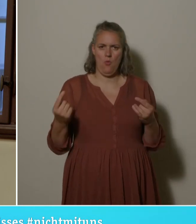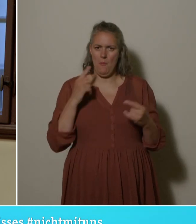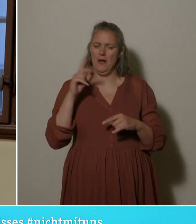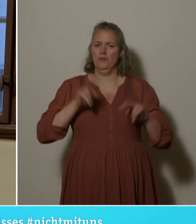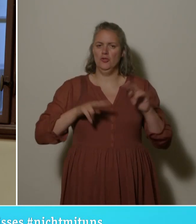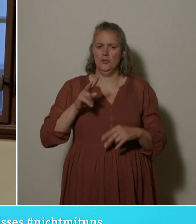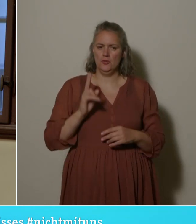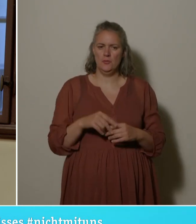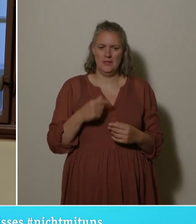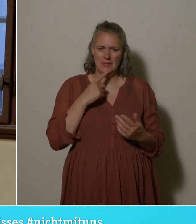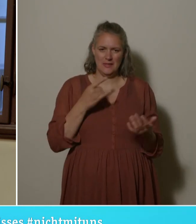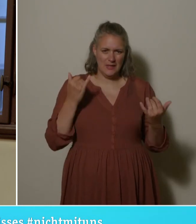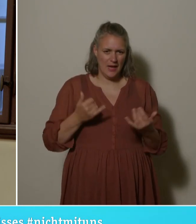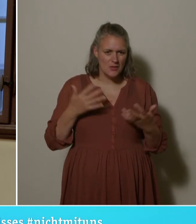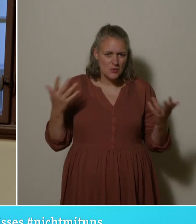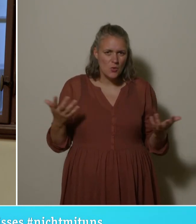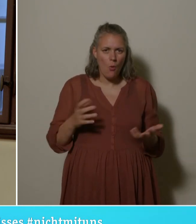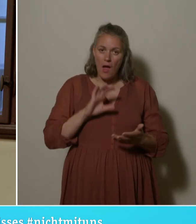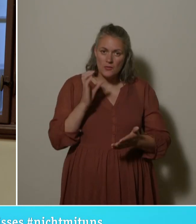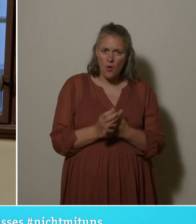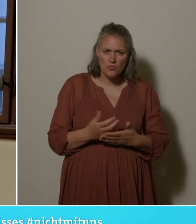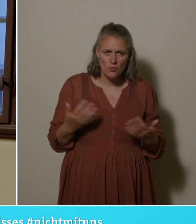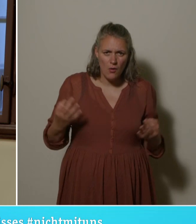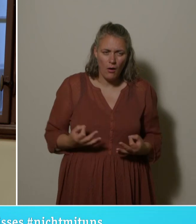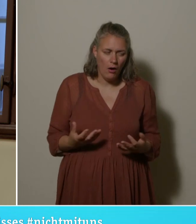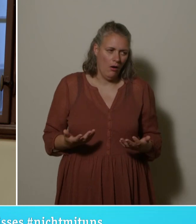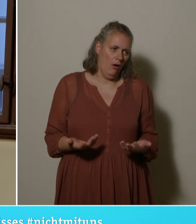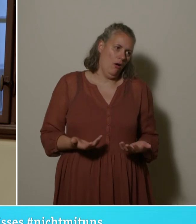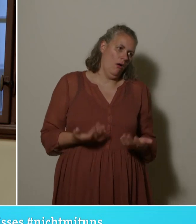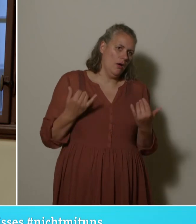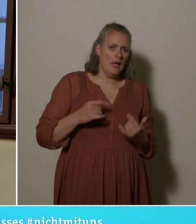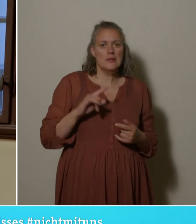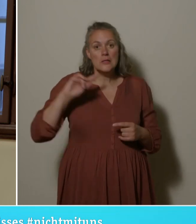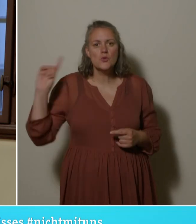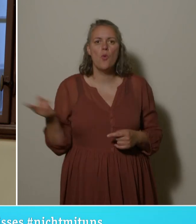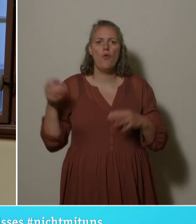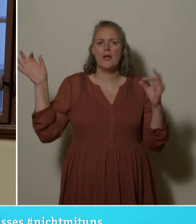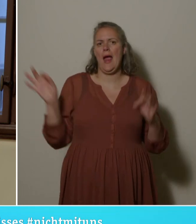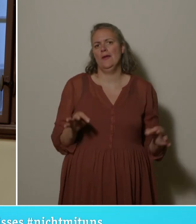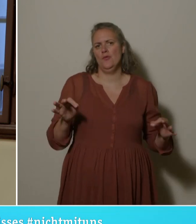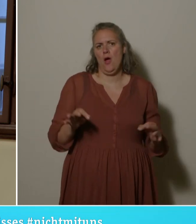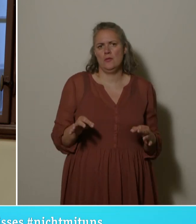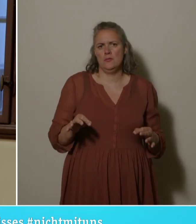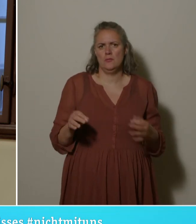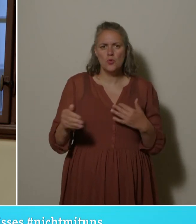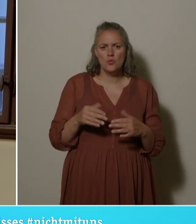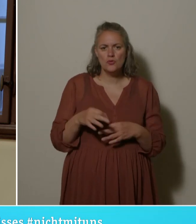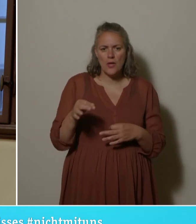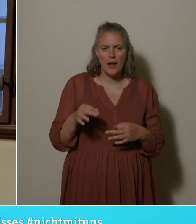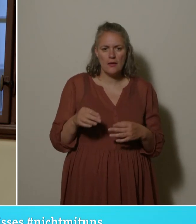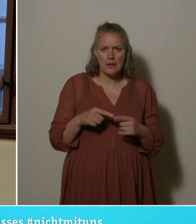ich mal, ist das jetzt eine große Enttäuschung wert? Dass man nicht jetzt sofort das Kurzstreckenticket einführt. Nein, wir prüfen das, das ist